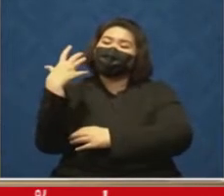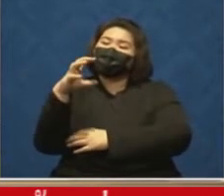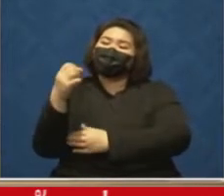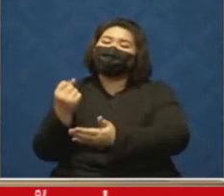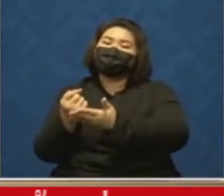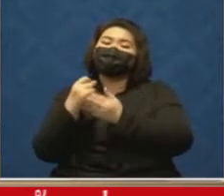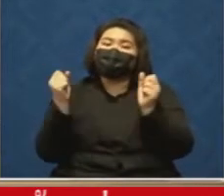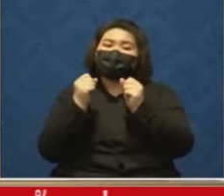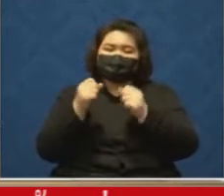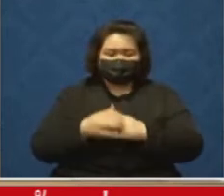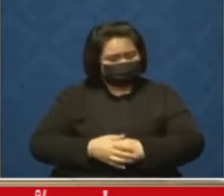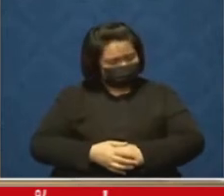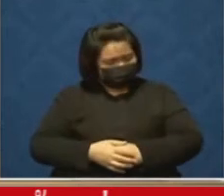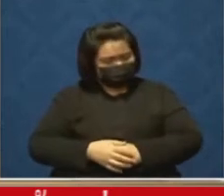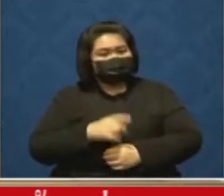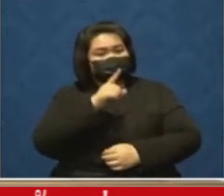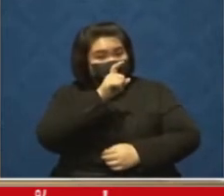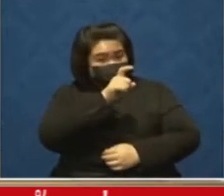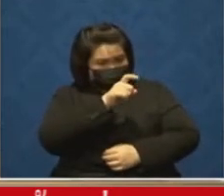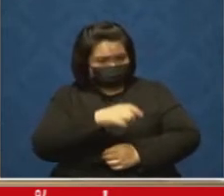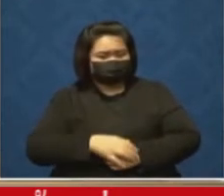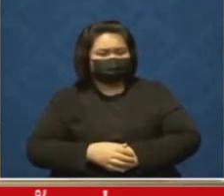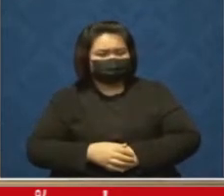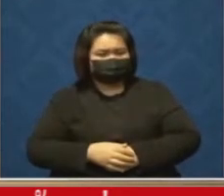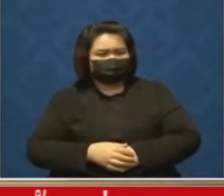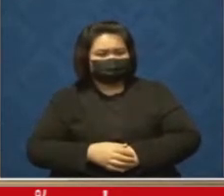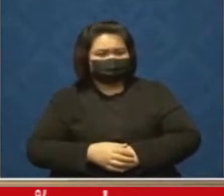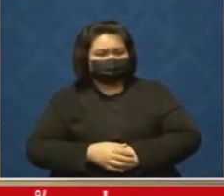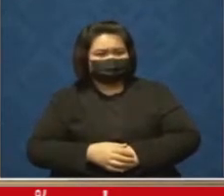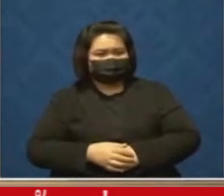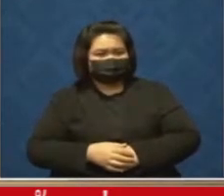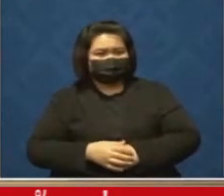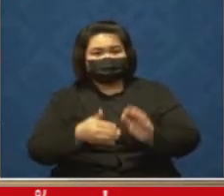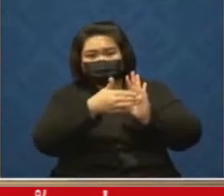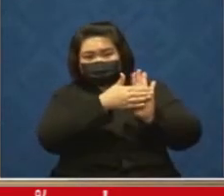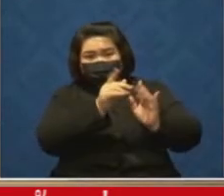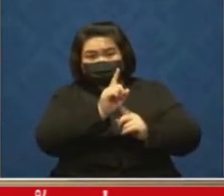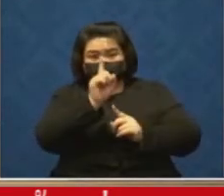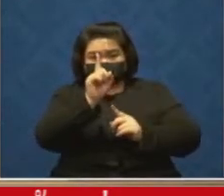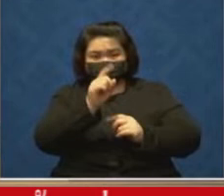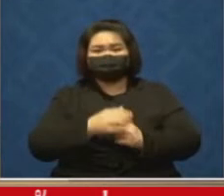เรื่องนี้ผมคดว่าขออนญาตรitezนะครับขอไป สไลต ที่ 1